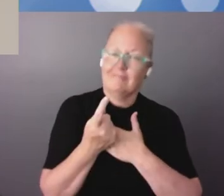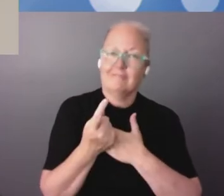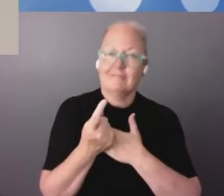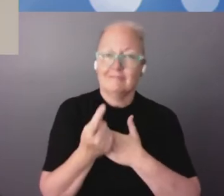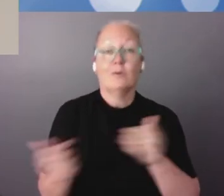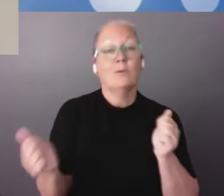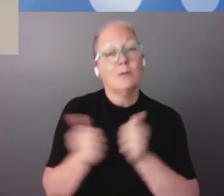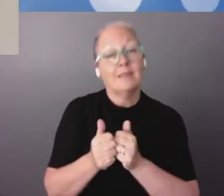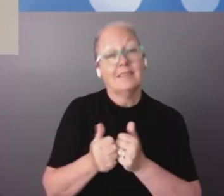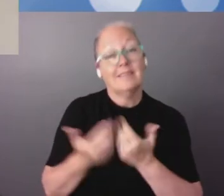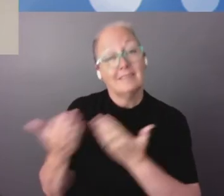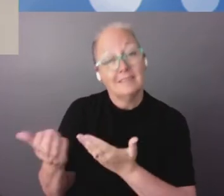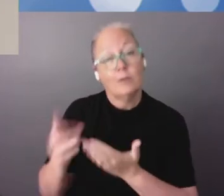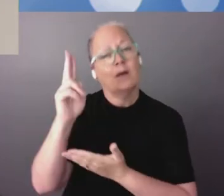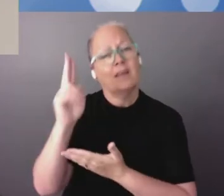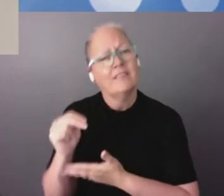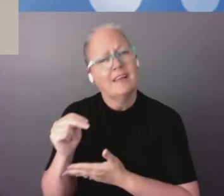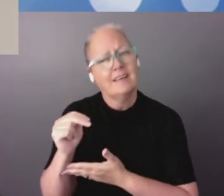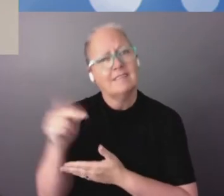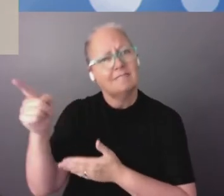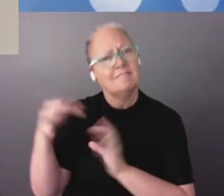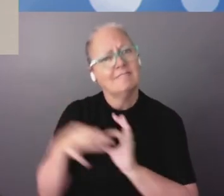événement sous l'égide de l'ONU